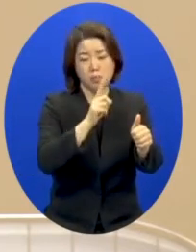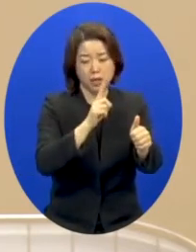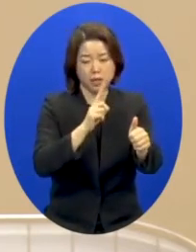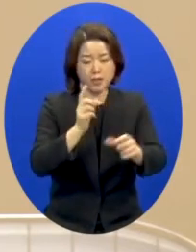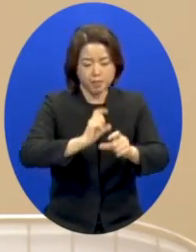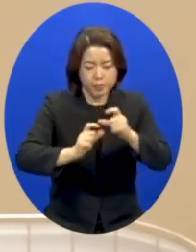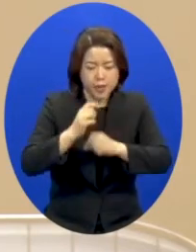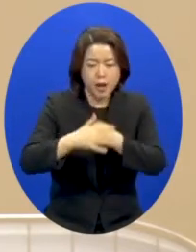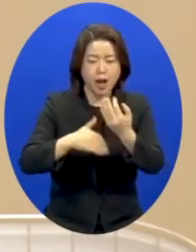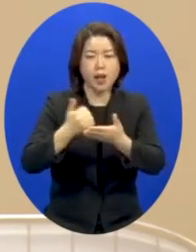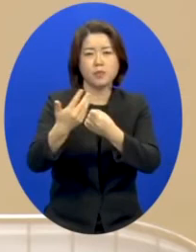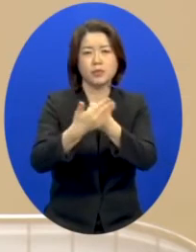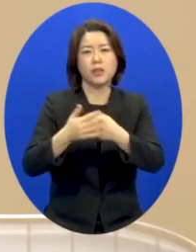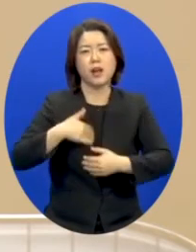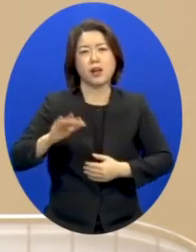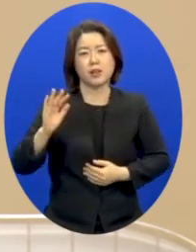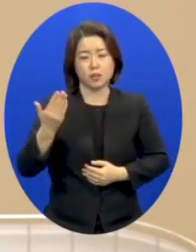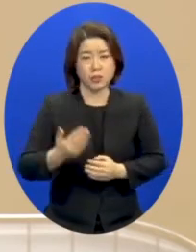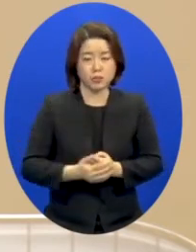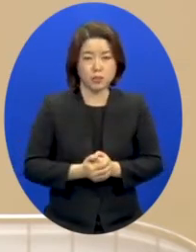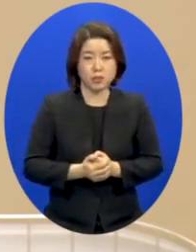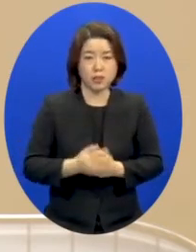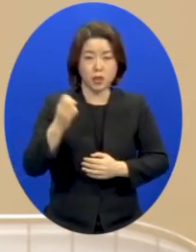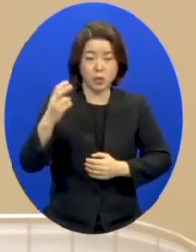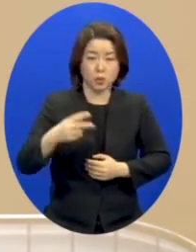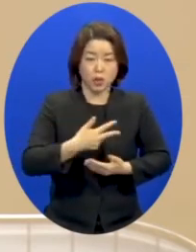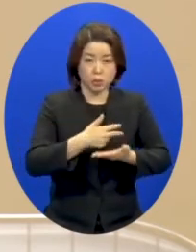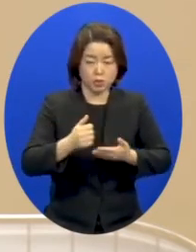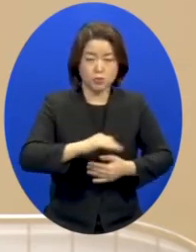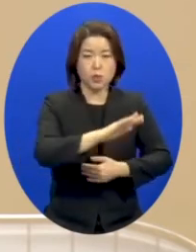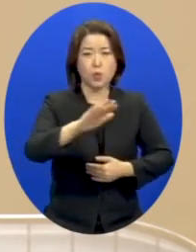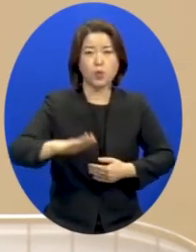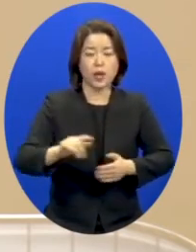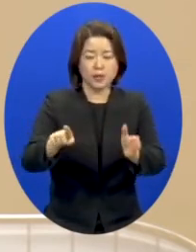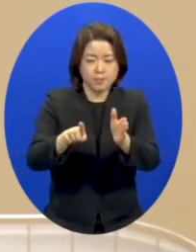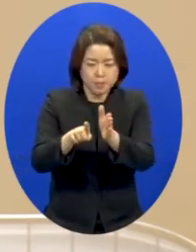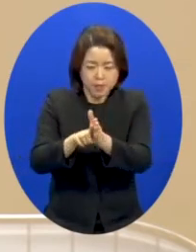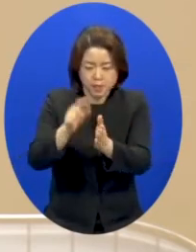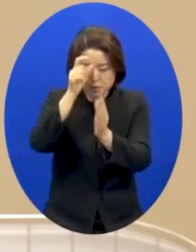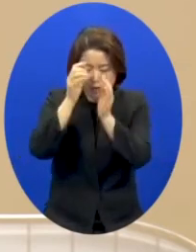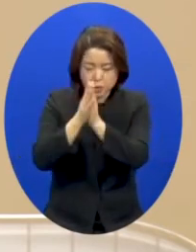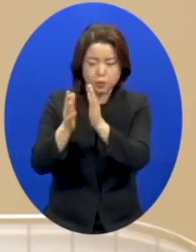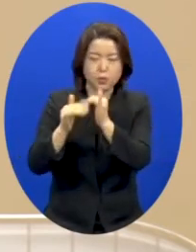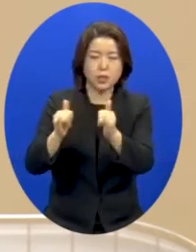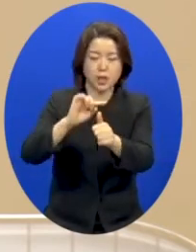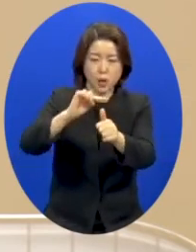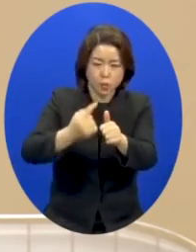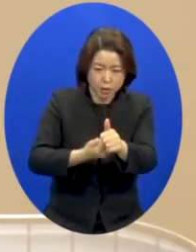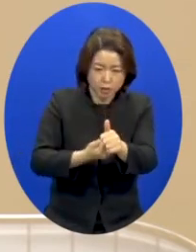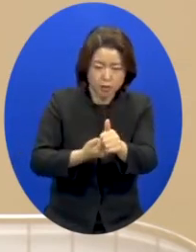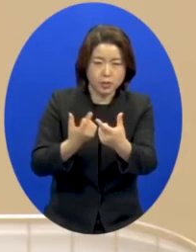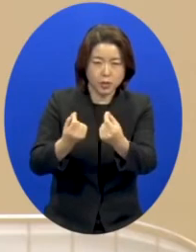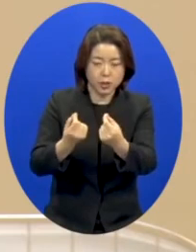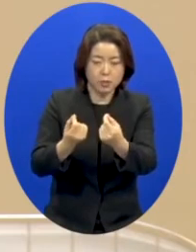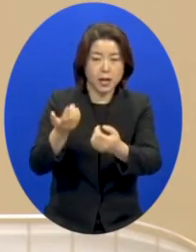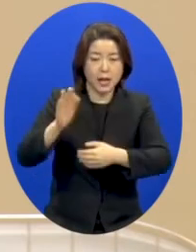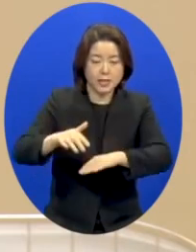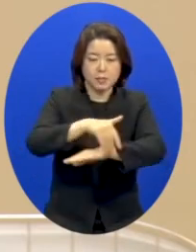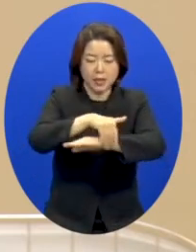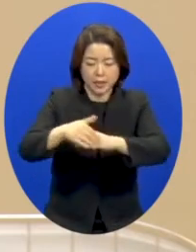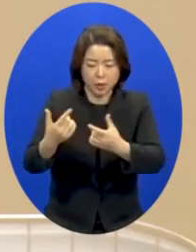해주었습니다. 또한 주님은 저희에게 믿음의 기도자들을 우연처럼 하지만 계획하심으로 만나게